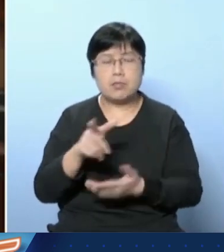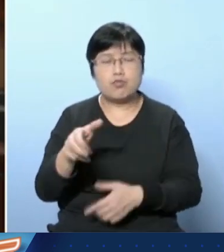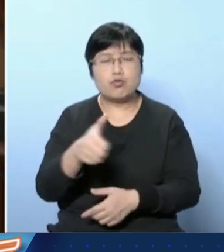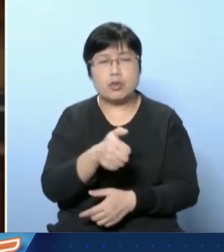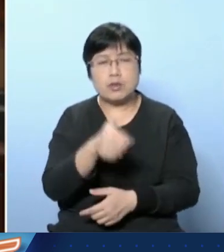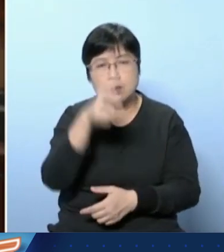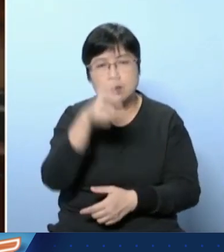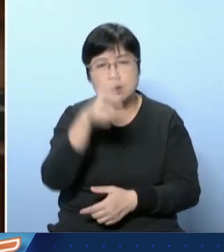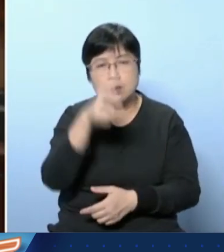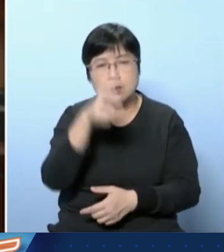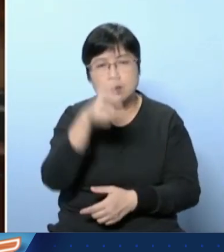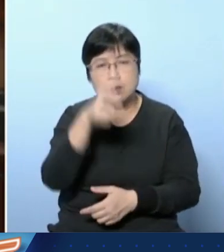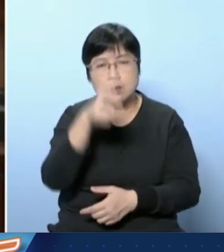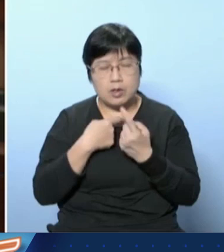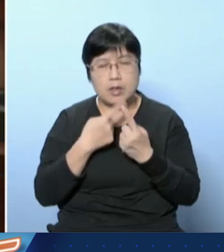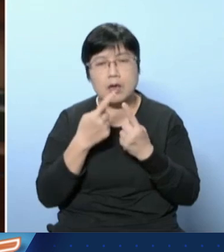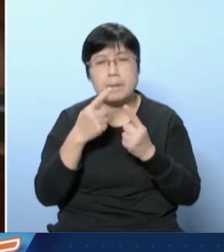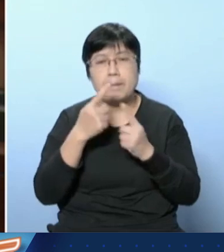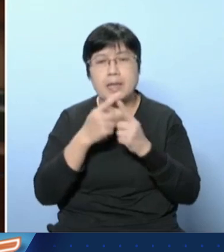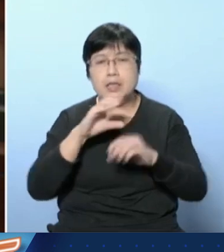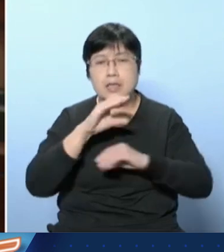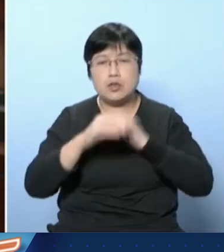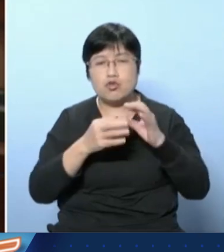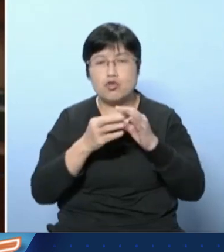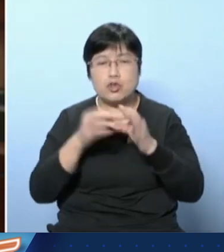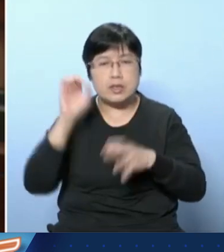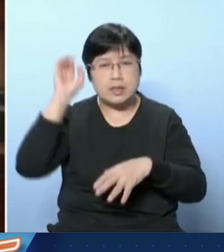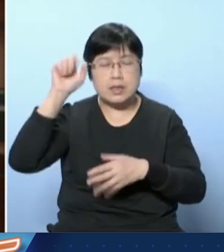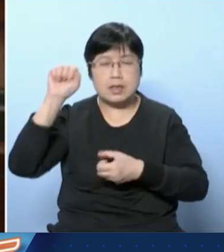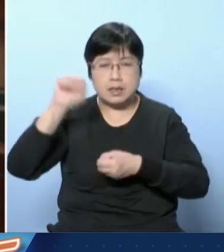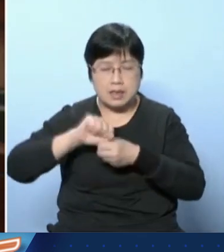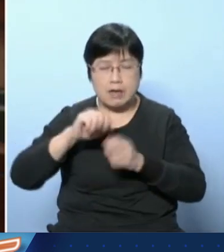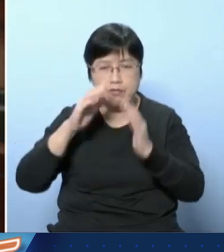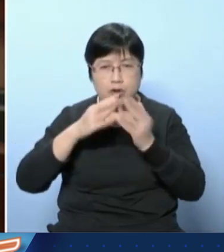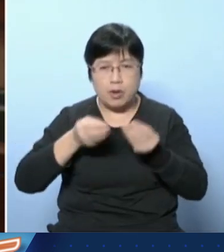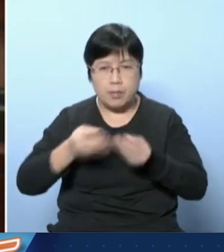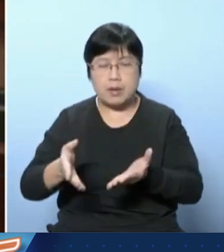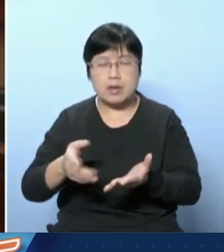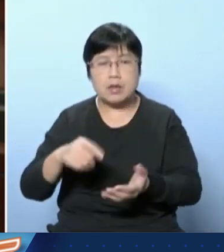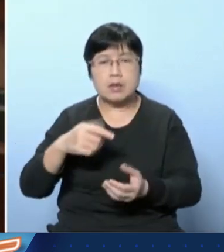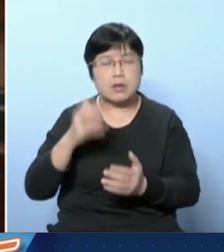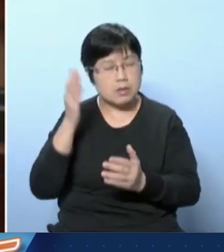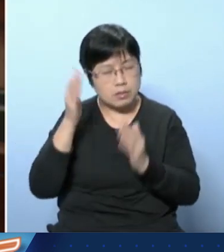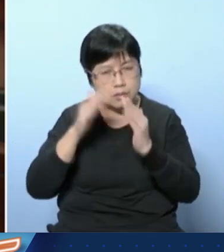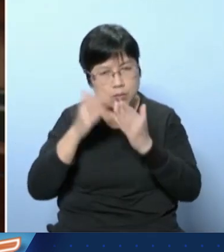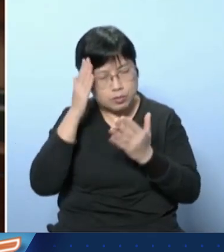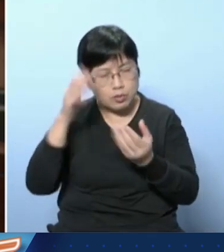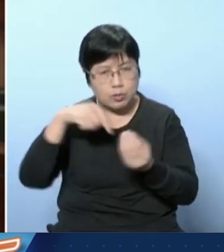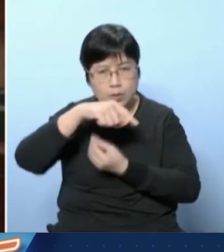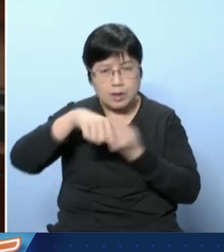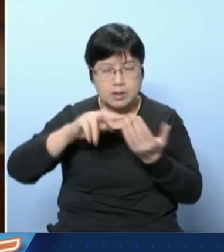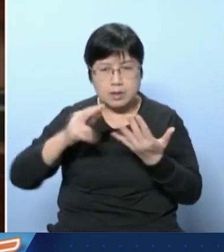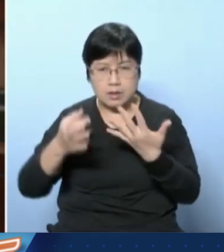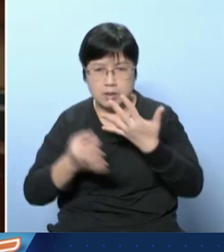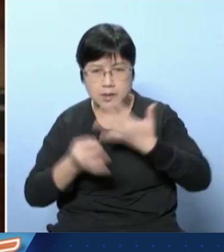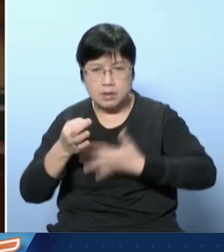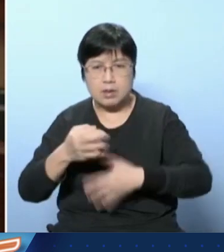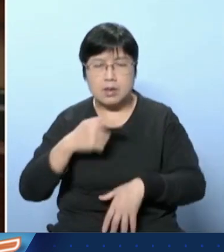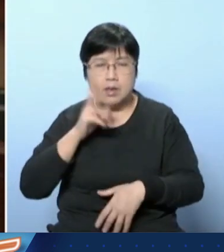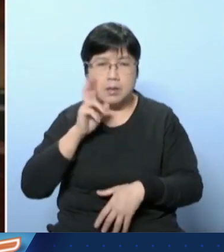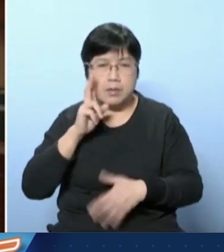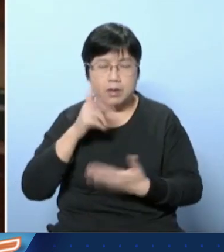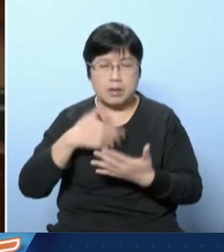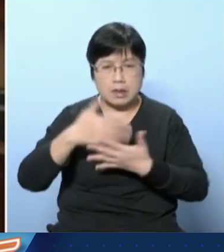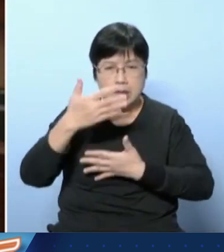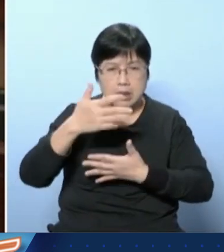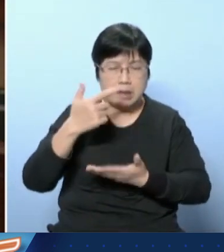特首在施政報告接納了我們民建聯的建議，增加了房屋的供應和改善居住環境，包括了調整了樓市的辣椒，